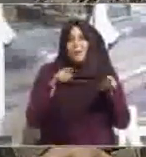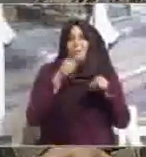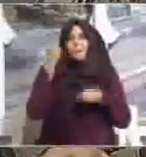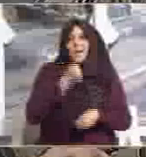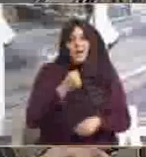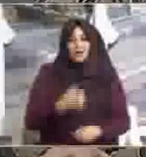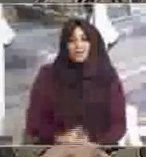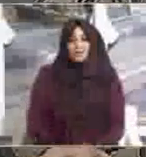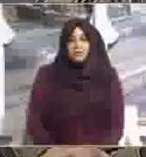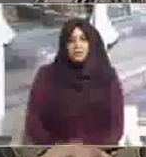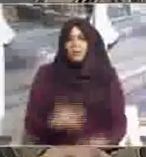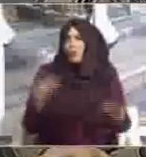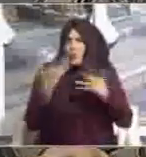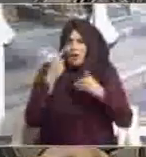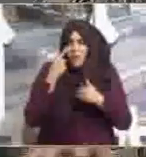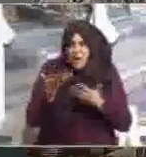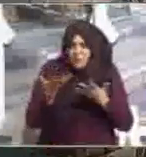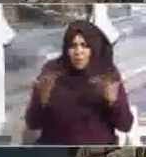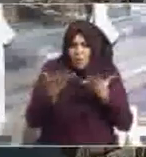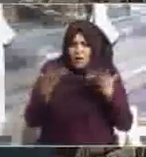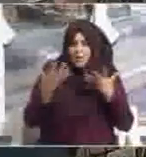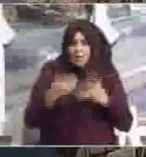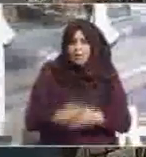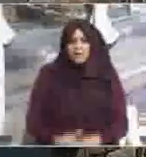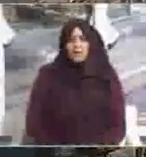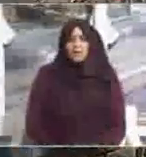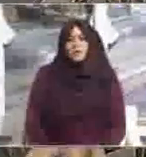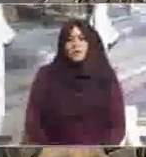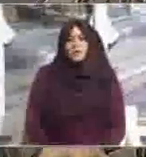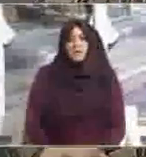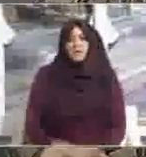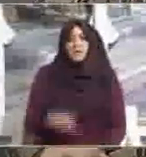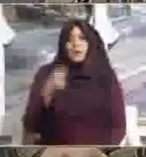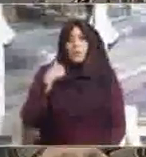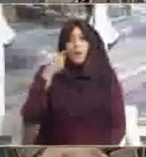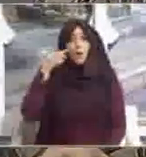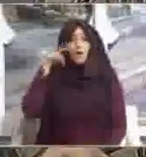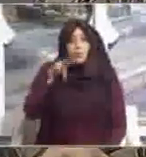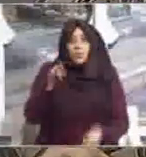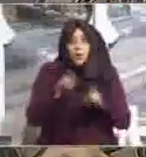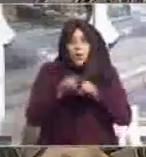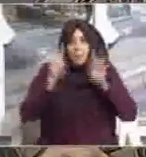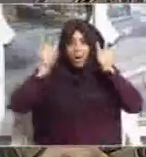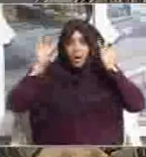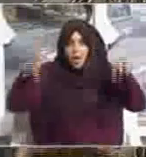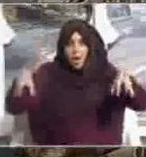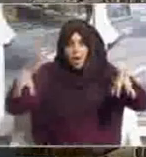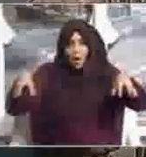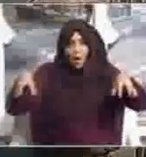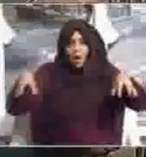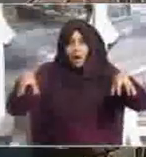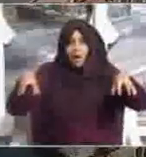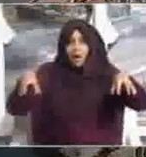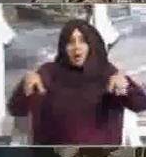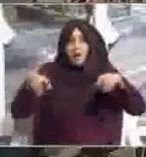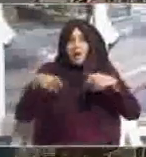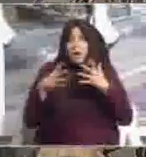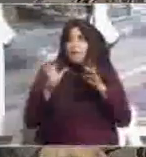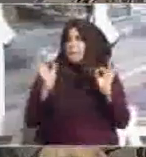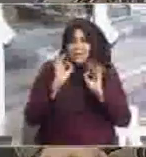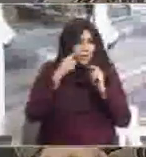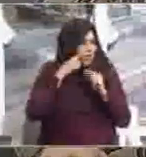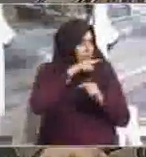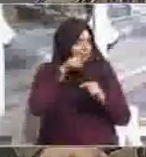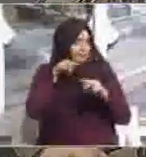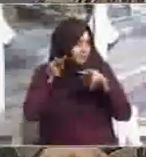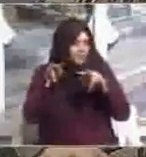فعلت. ماذا رايت؟ ها قال لهم رايت لا اسبوع يا اللي سلطهم ربي شافهم، هو شافهم ولا واحد